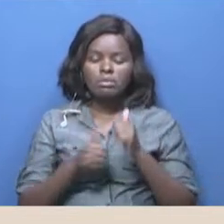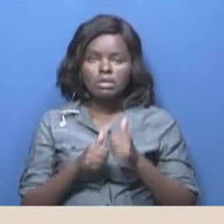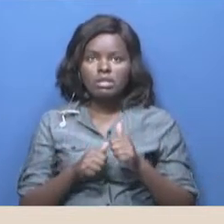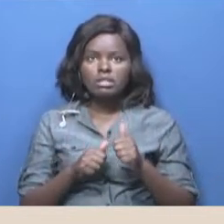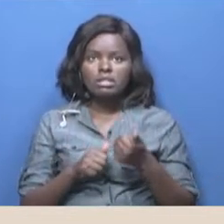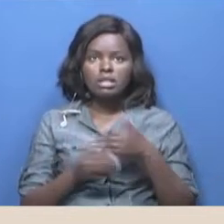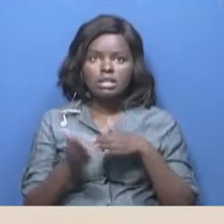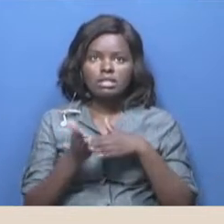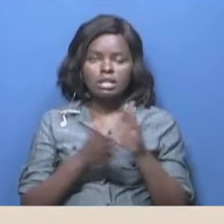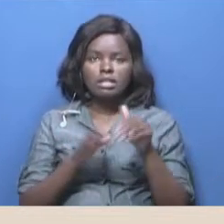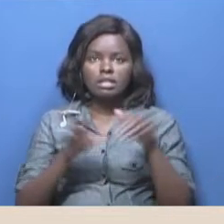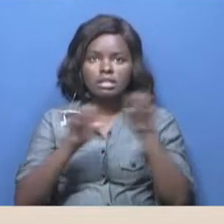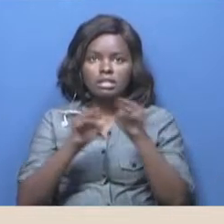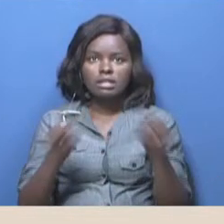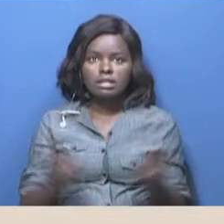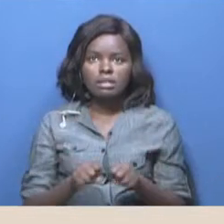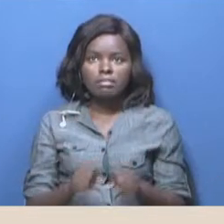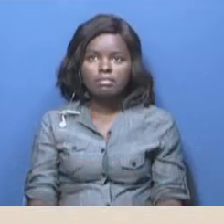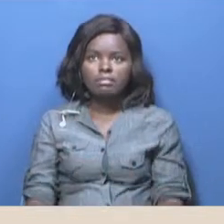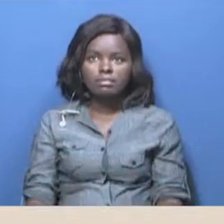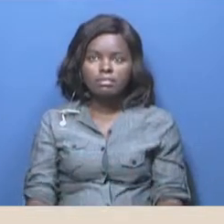uploaded on the system.